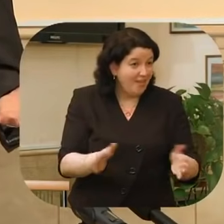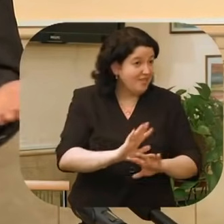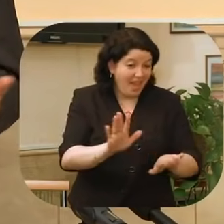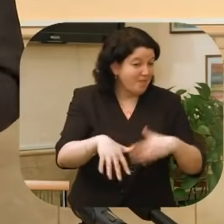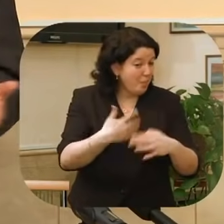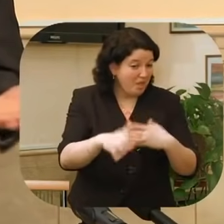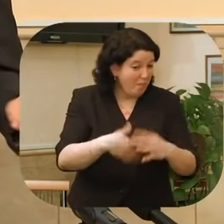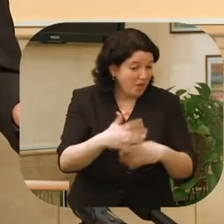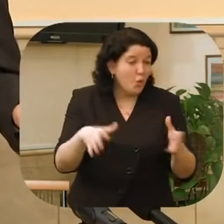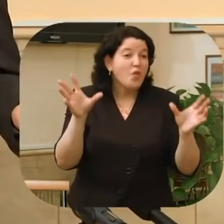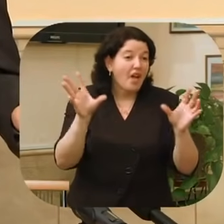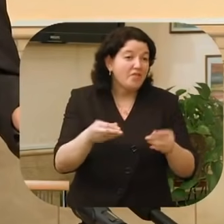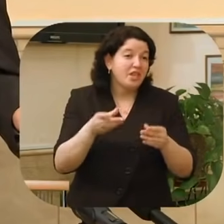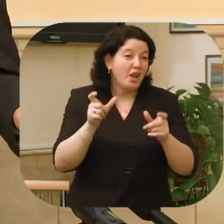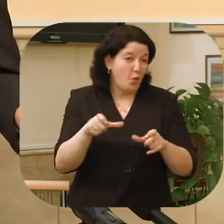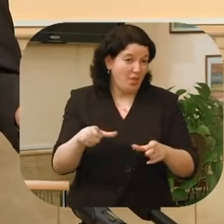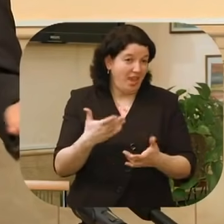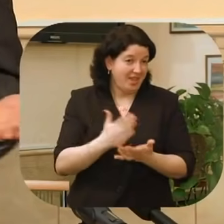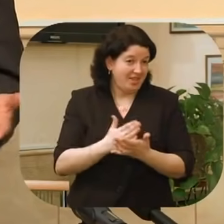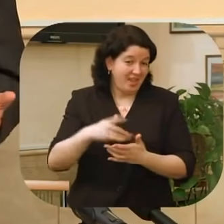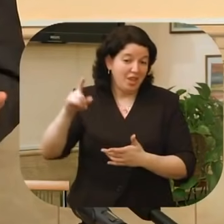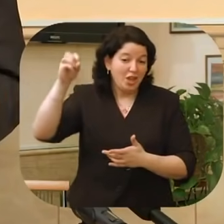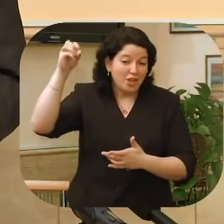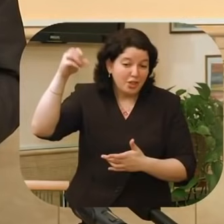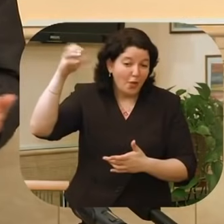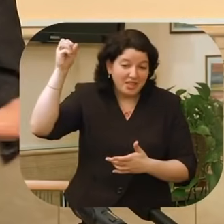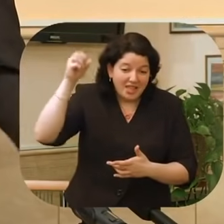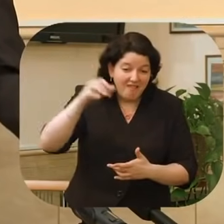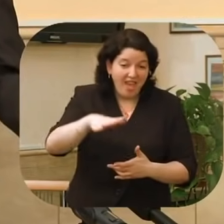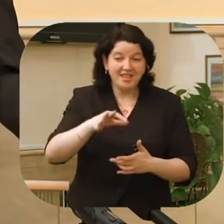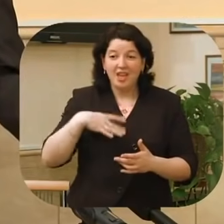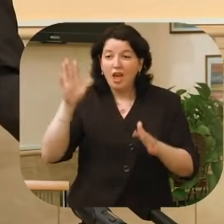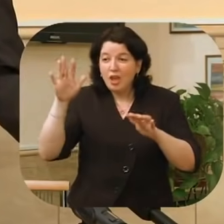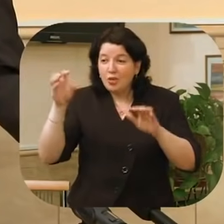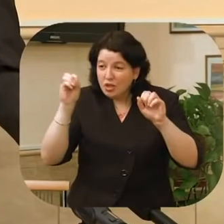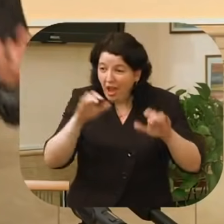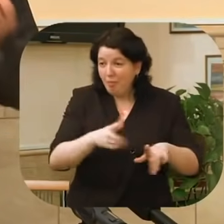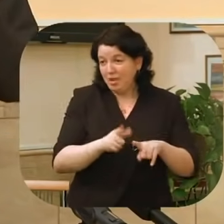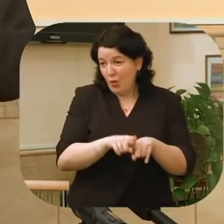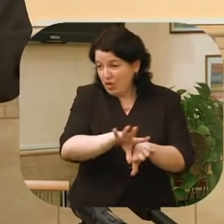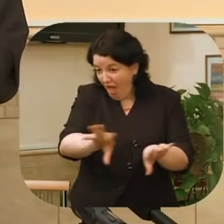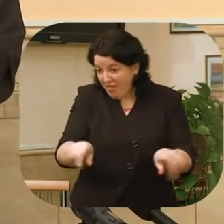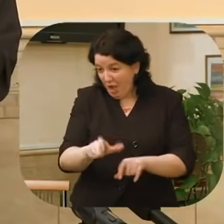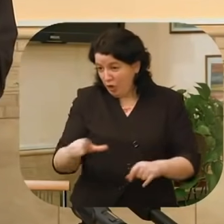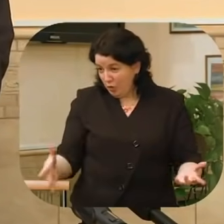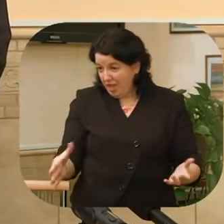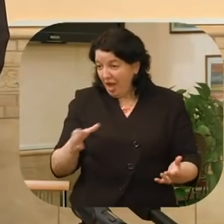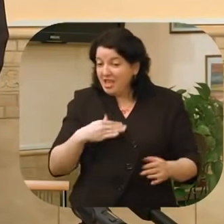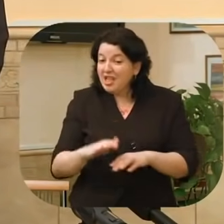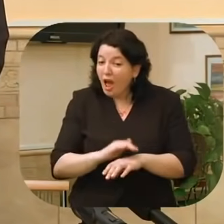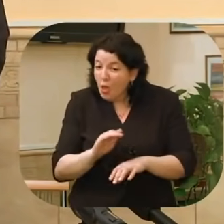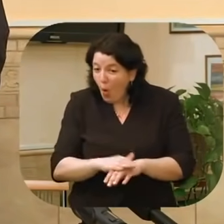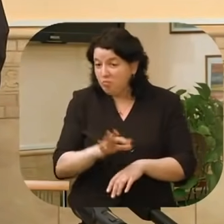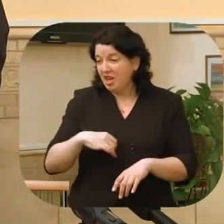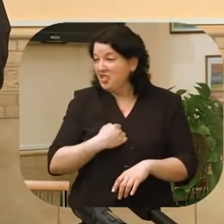праведных, и на грешных, и на добрых, и на злых. Вот оказывается, что